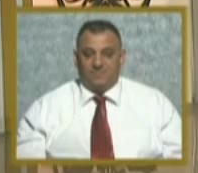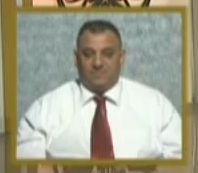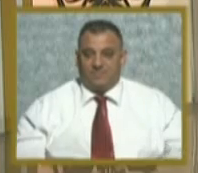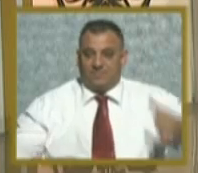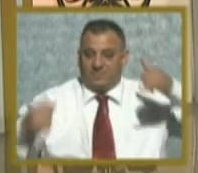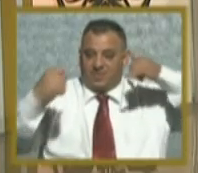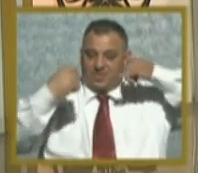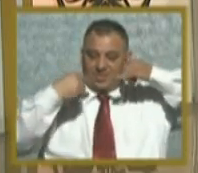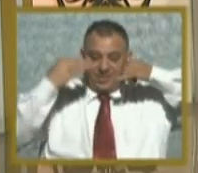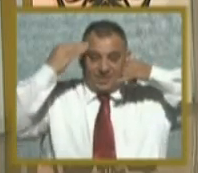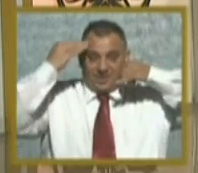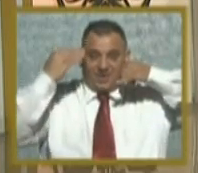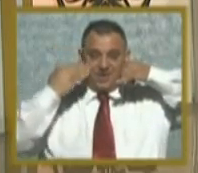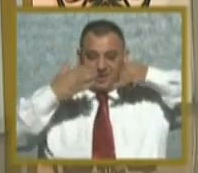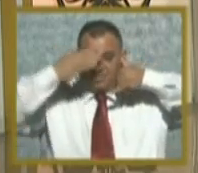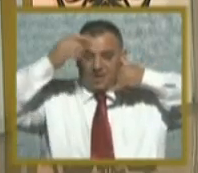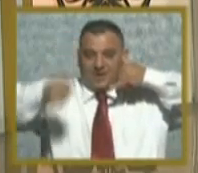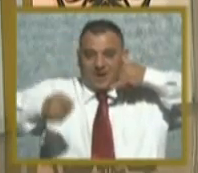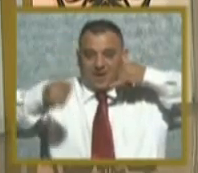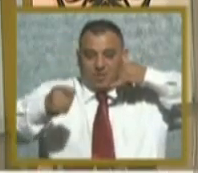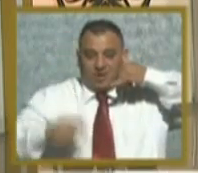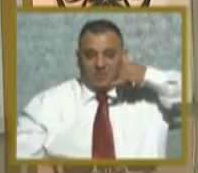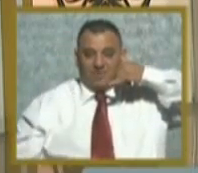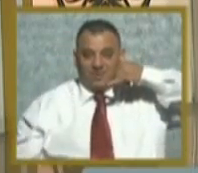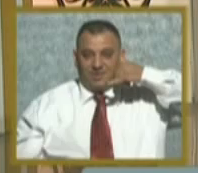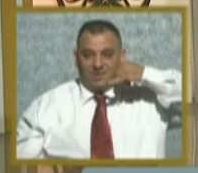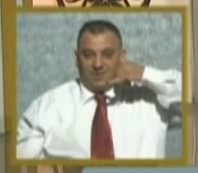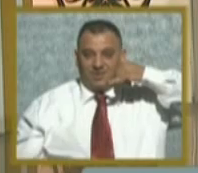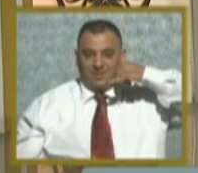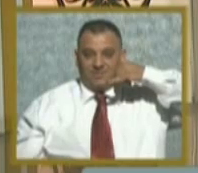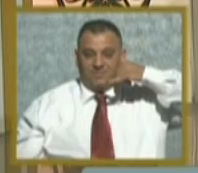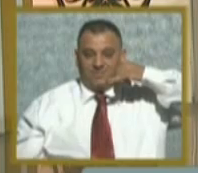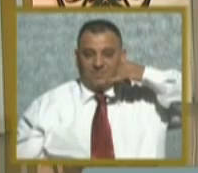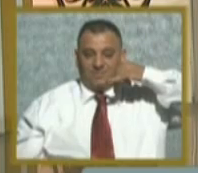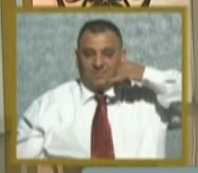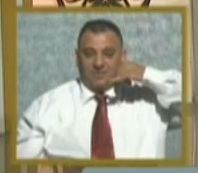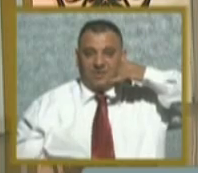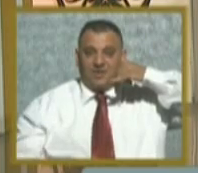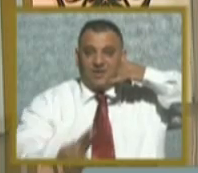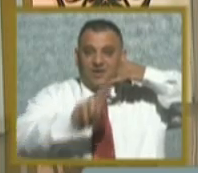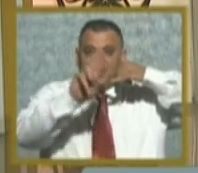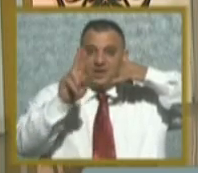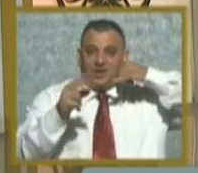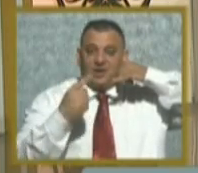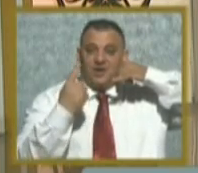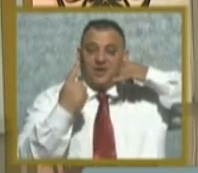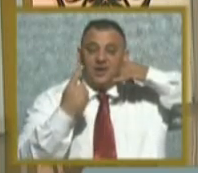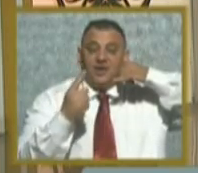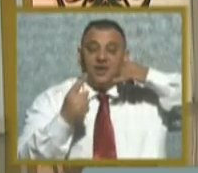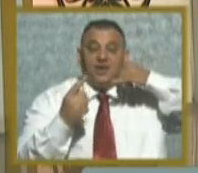تفضل يا معتصم. السلام عليكم يا شيخ. عليكم السلام ورحمة الله. أنا بدي أسألك سؤال إنه